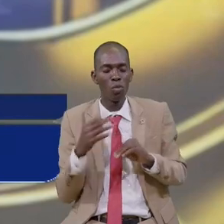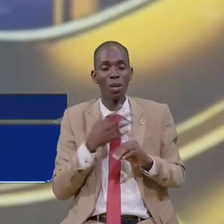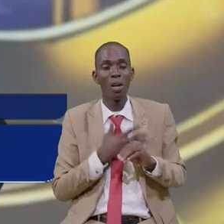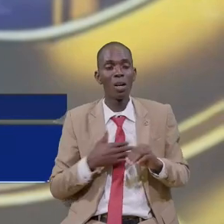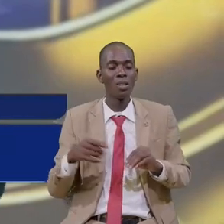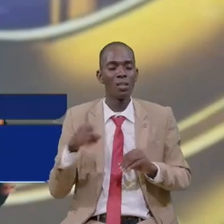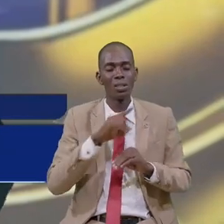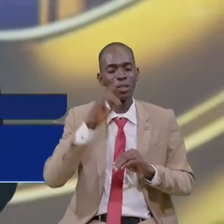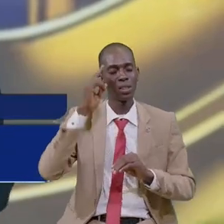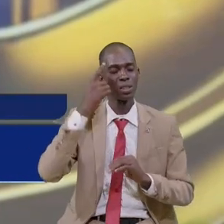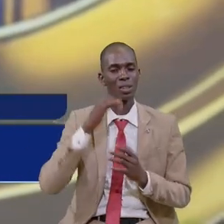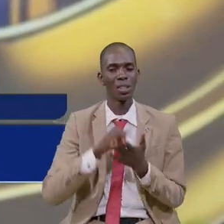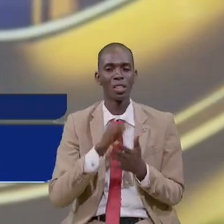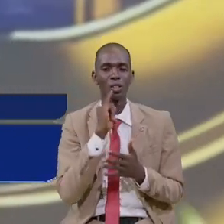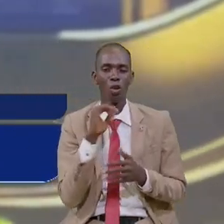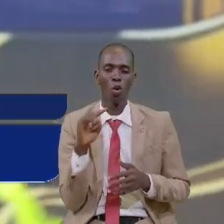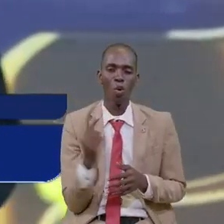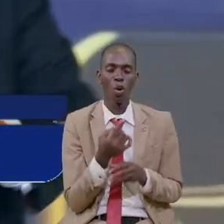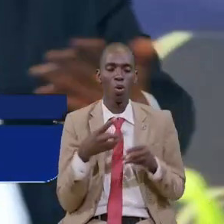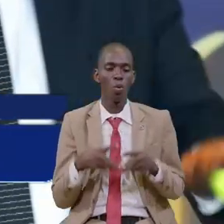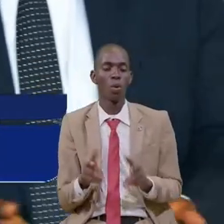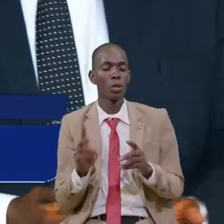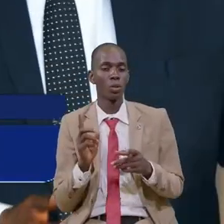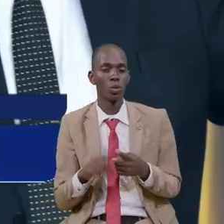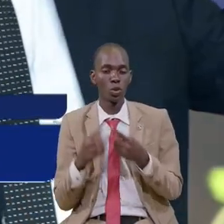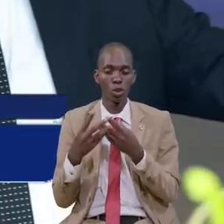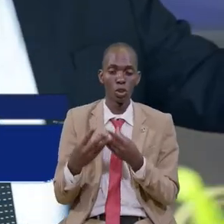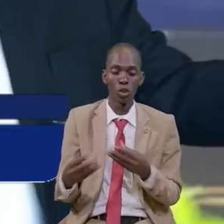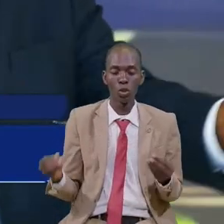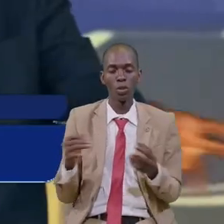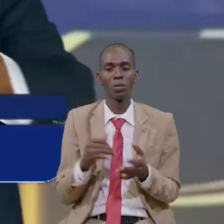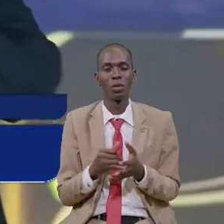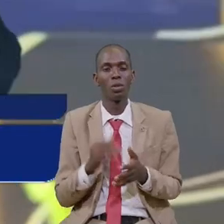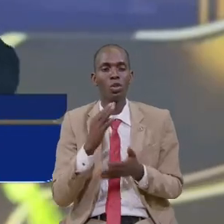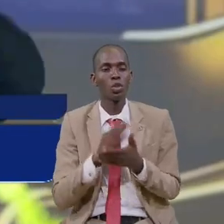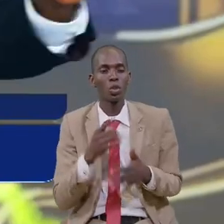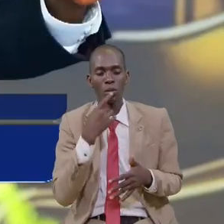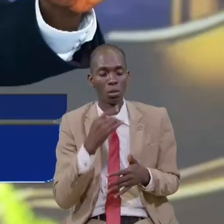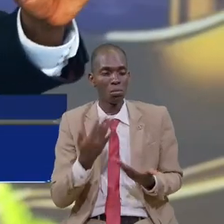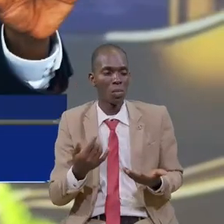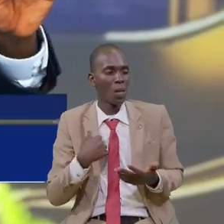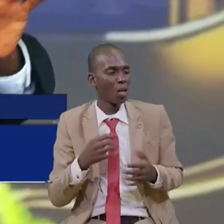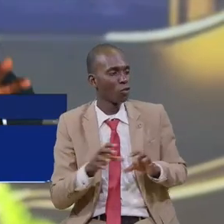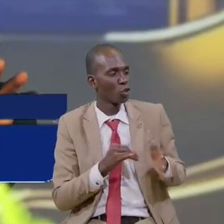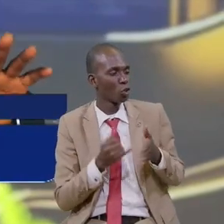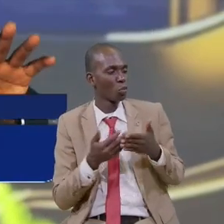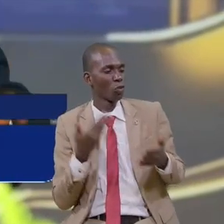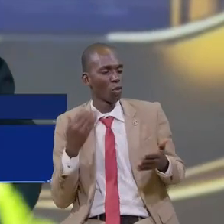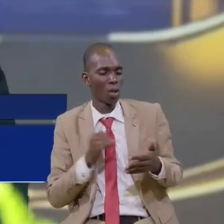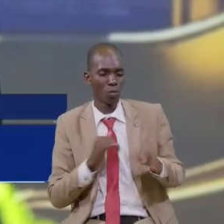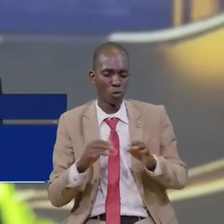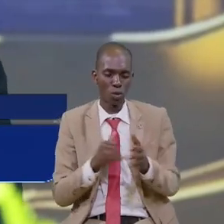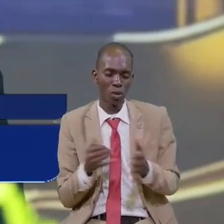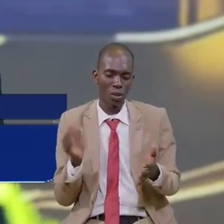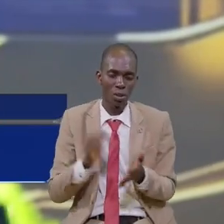que nous pouvons traiter les montagnes. Ce que j'ai fait, c'est qu'il l'a fait avant et je vais le faire encore. J'ai vérifié les montagnes